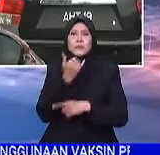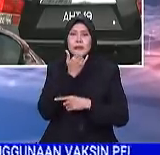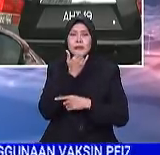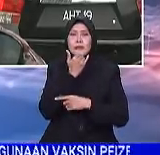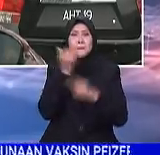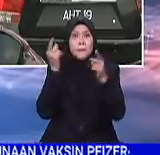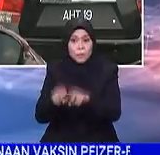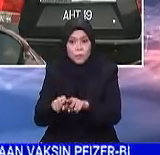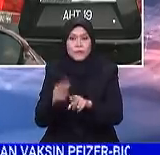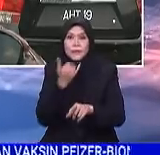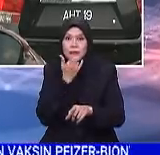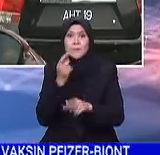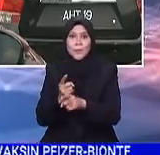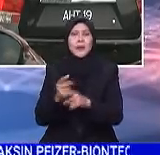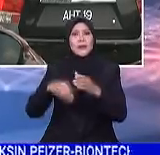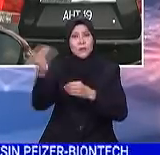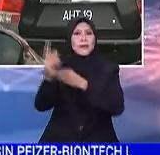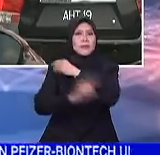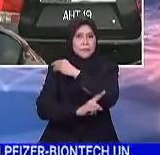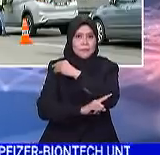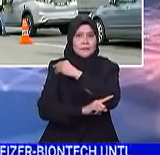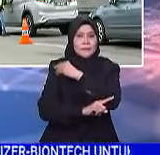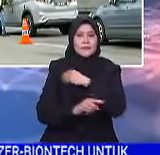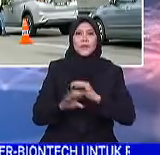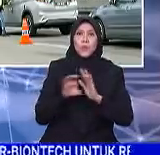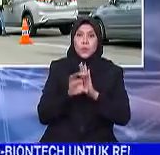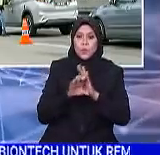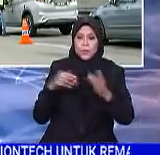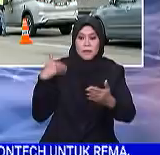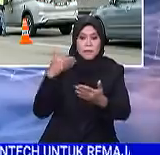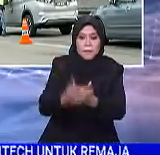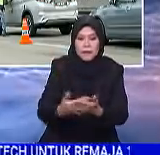telah berlaku. Misal kata mereka sampai di